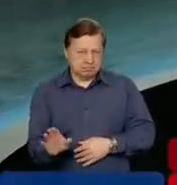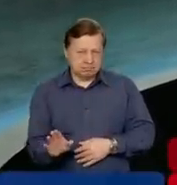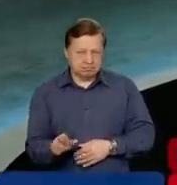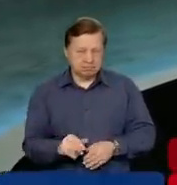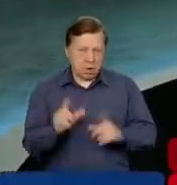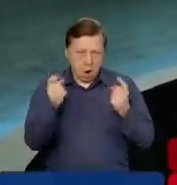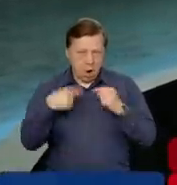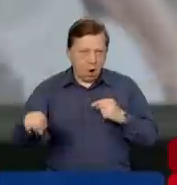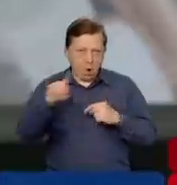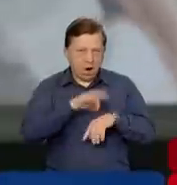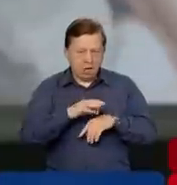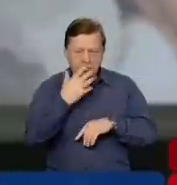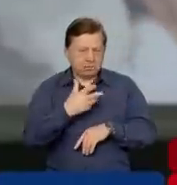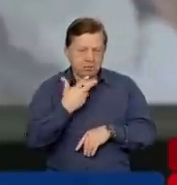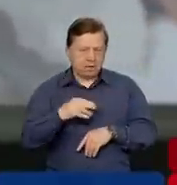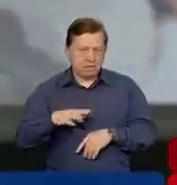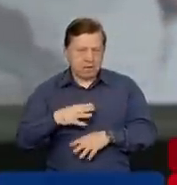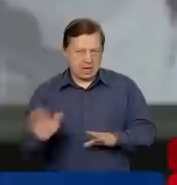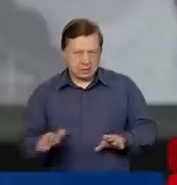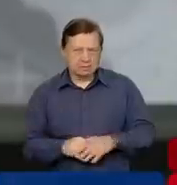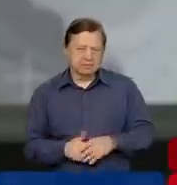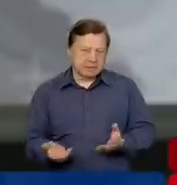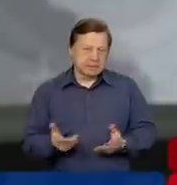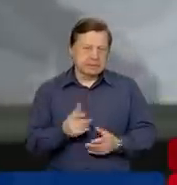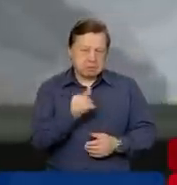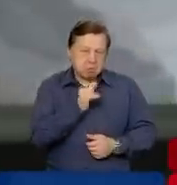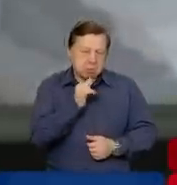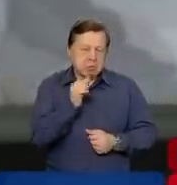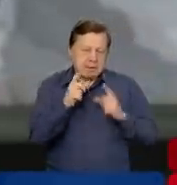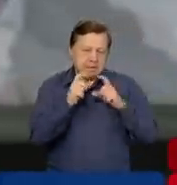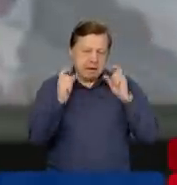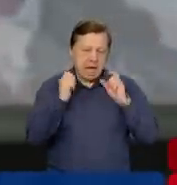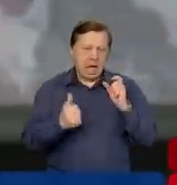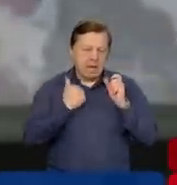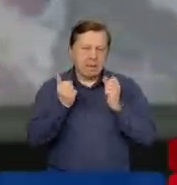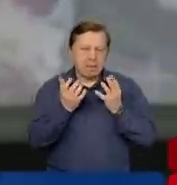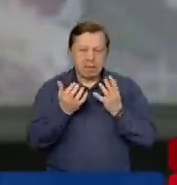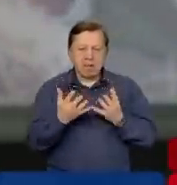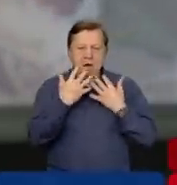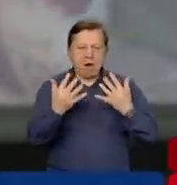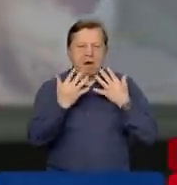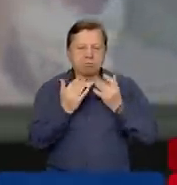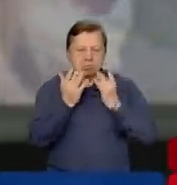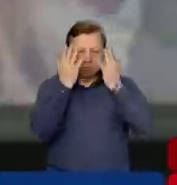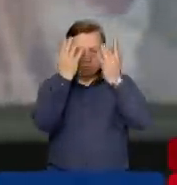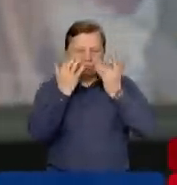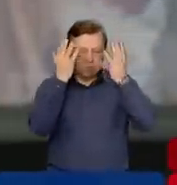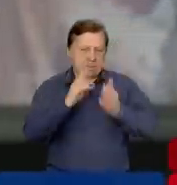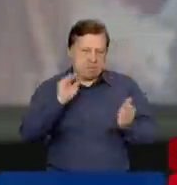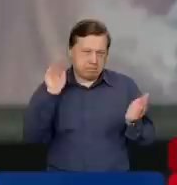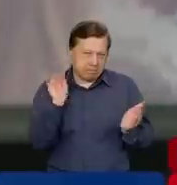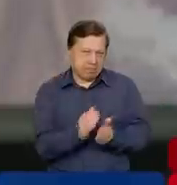więc no spróbujmy w jakiś sposób tą maseczkę tak umocować, aby to parowanie było jak najmniejsze